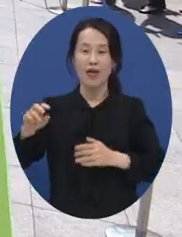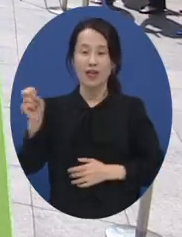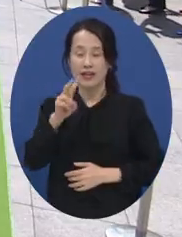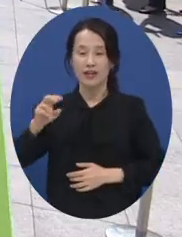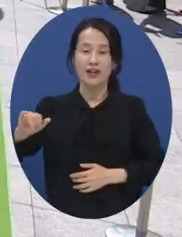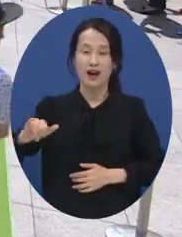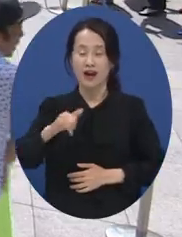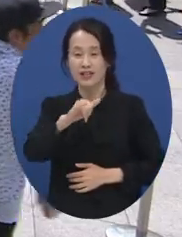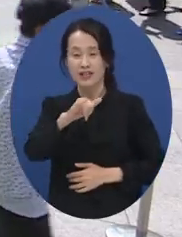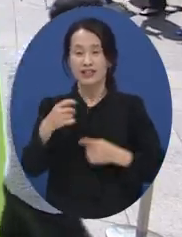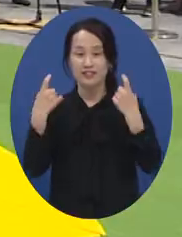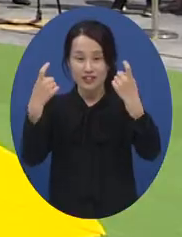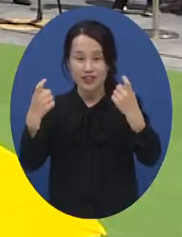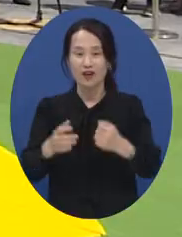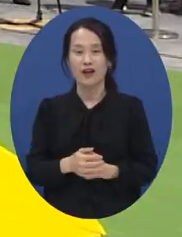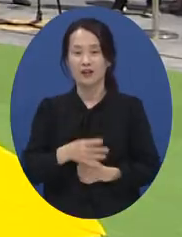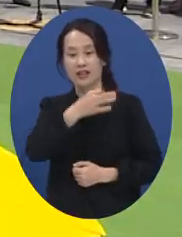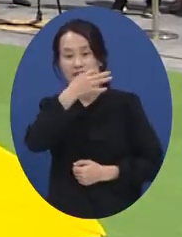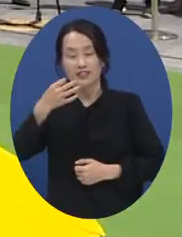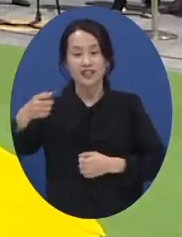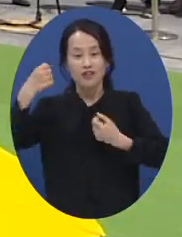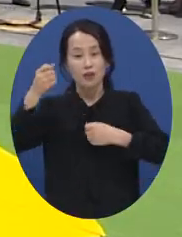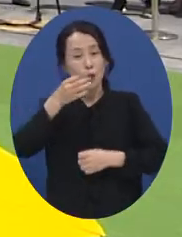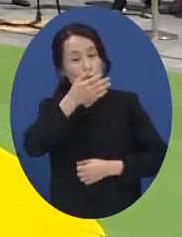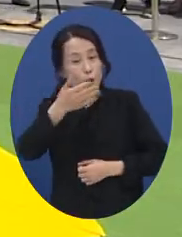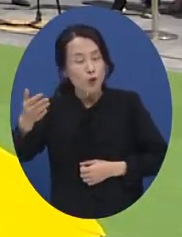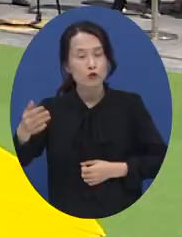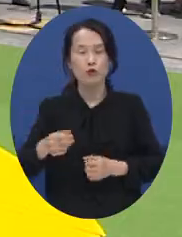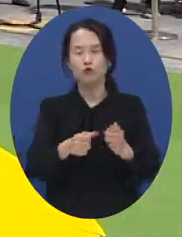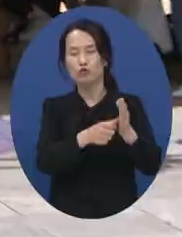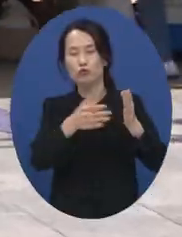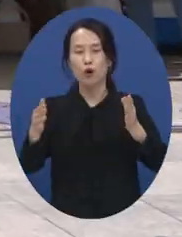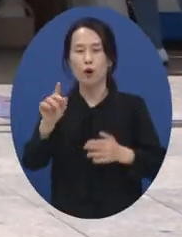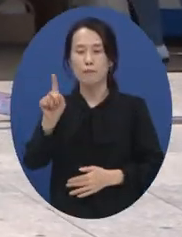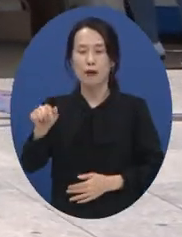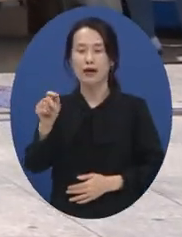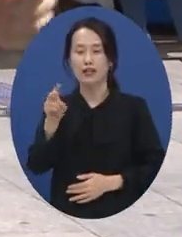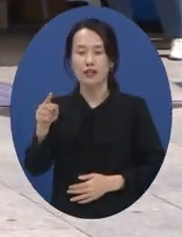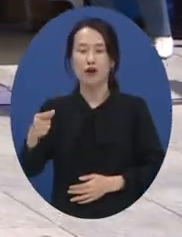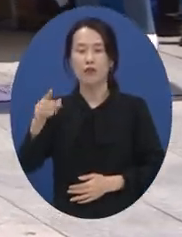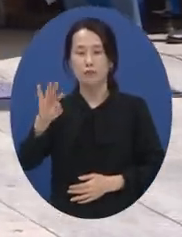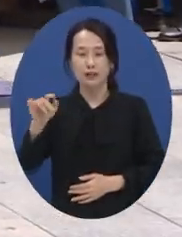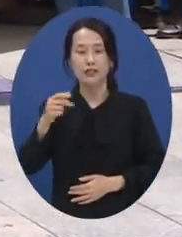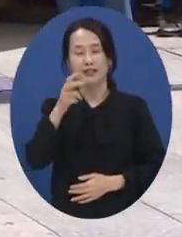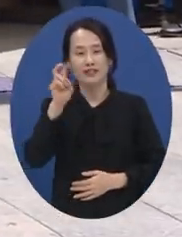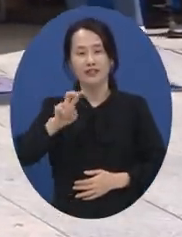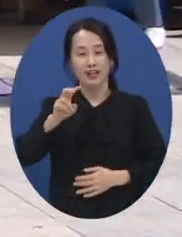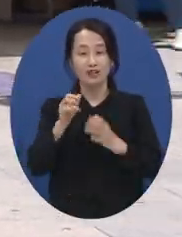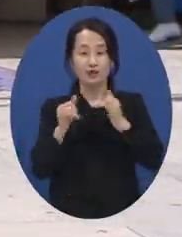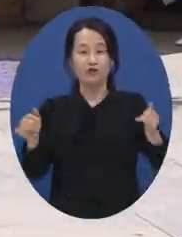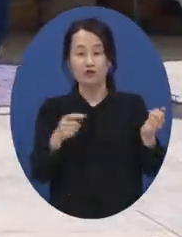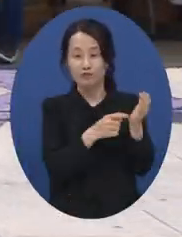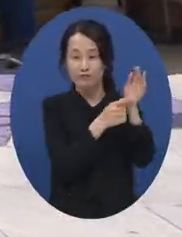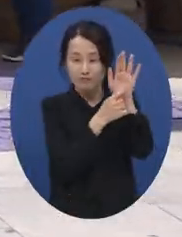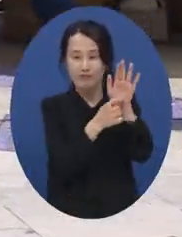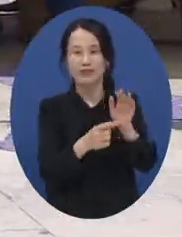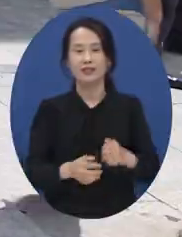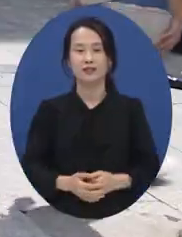댄스 공연으로 사람을 모으더니 곧이어 유명 트로트 가수 박현빈 씨가 모습을 드러냈습니다.